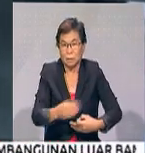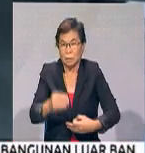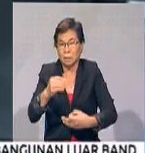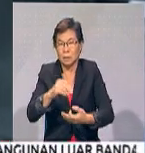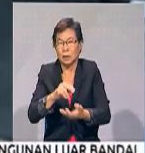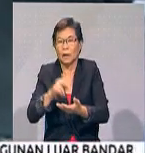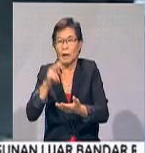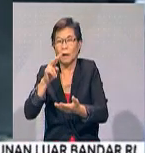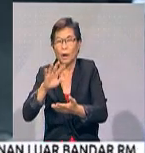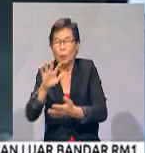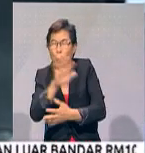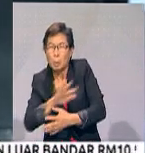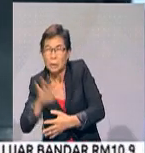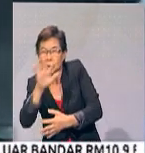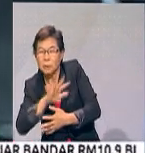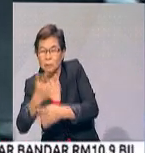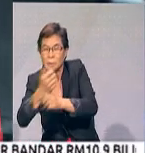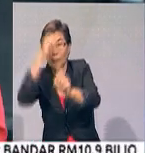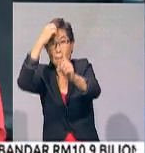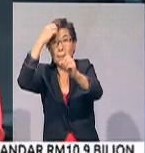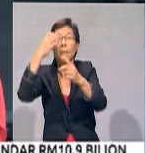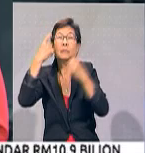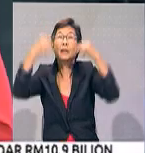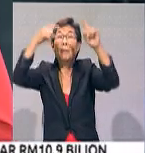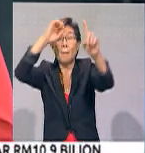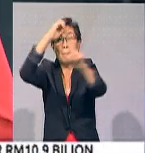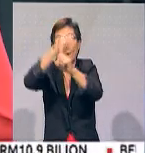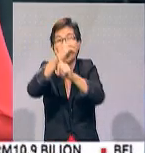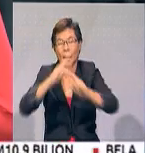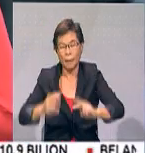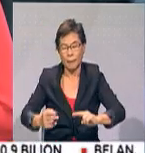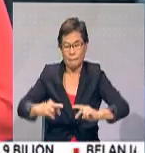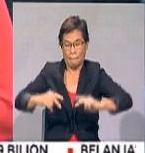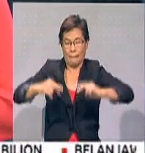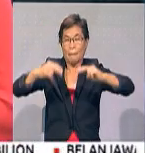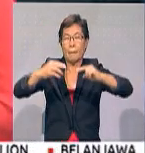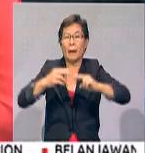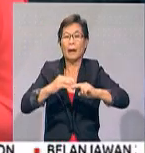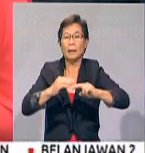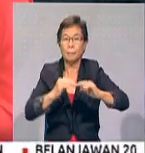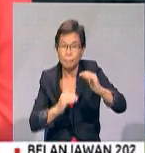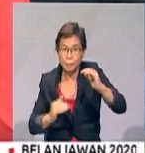virtual mencapai matlamat dan akan dipertingkat dalam belanjawan tahun hadapan?